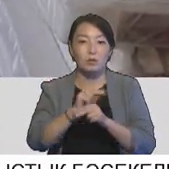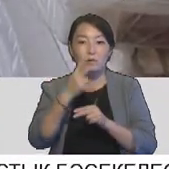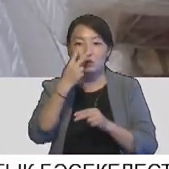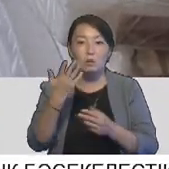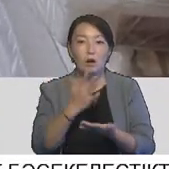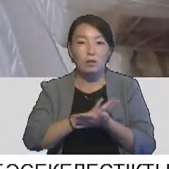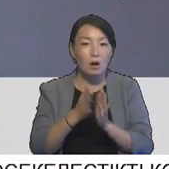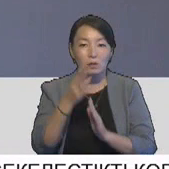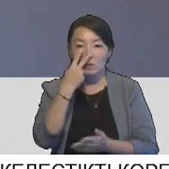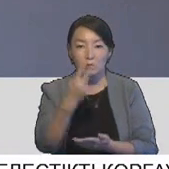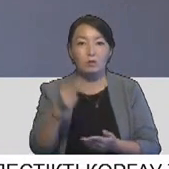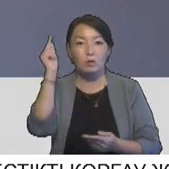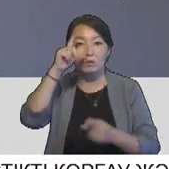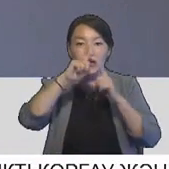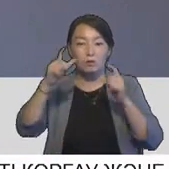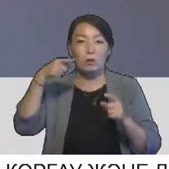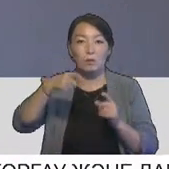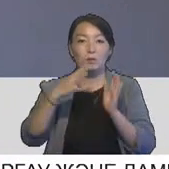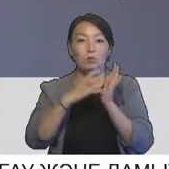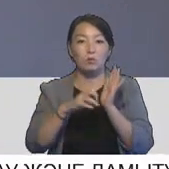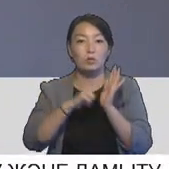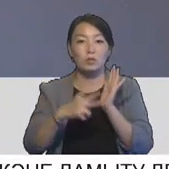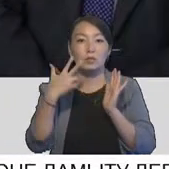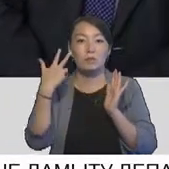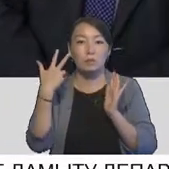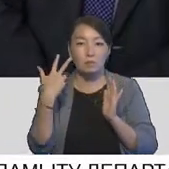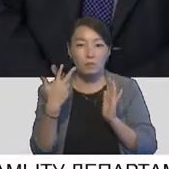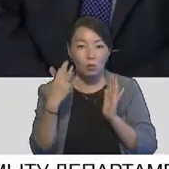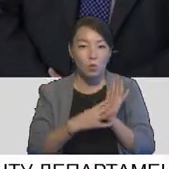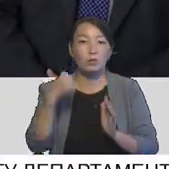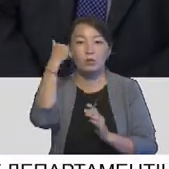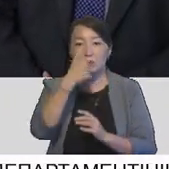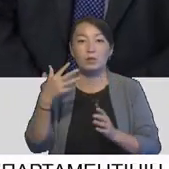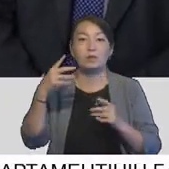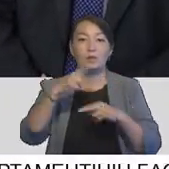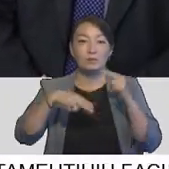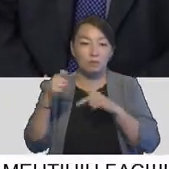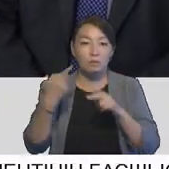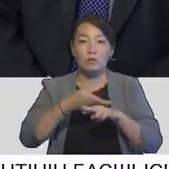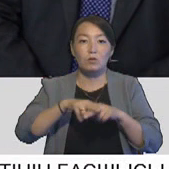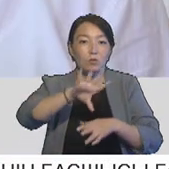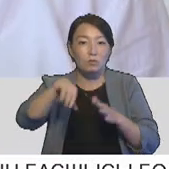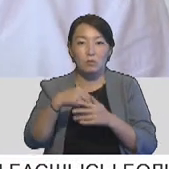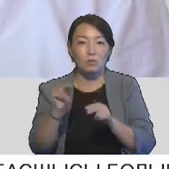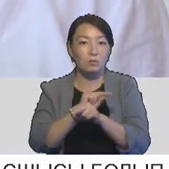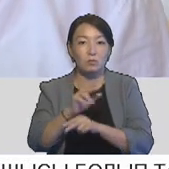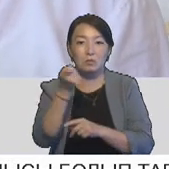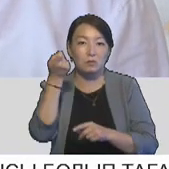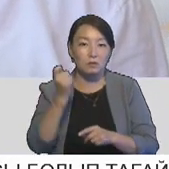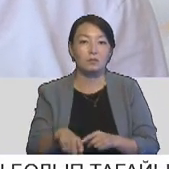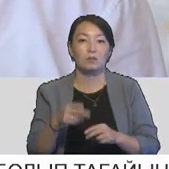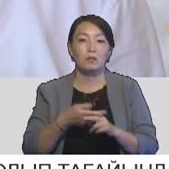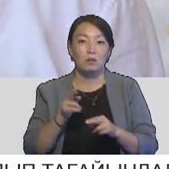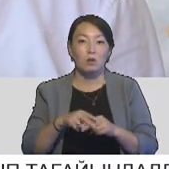жай-күйімен танысты. Білім ұясының іргетасы 1989 жылы қаланған. Содан бері мектеп ғимаратына күрделі жөндеу жұмыстары